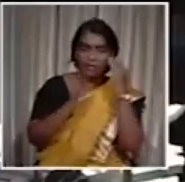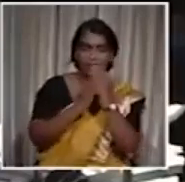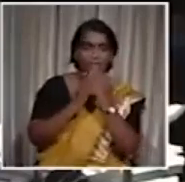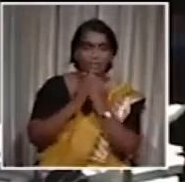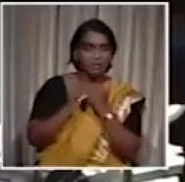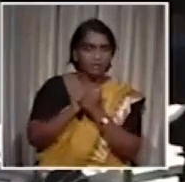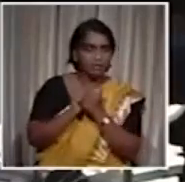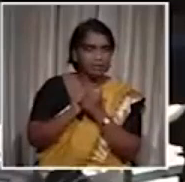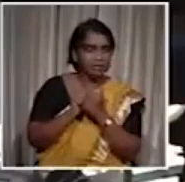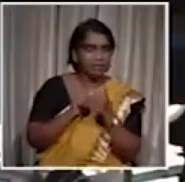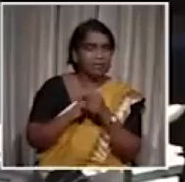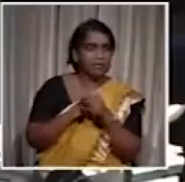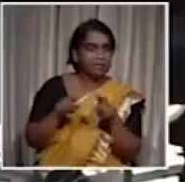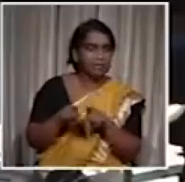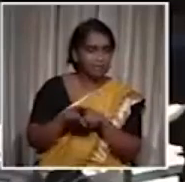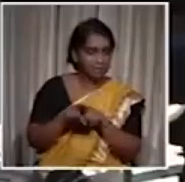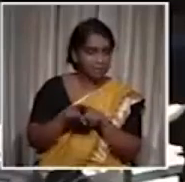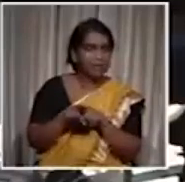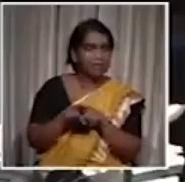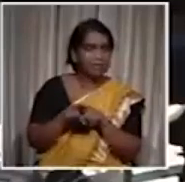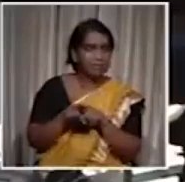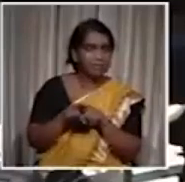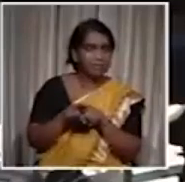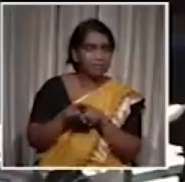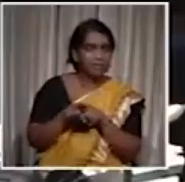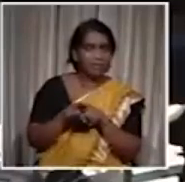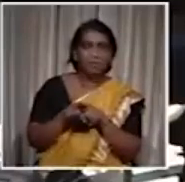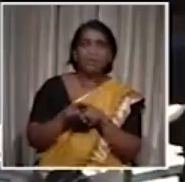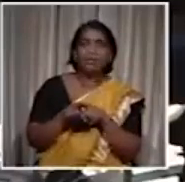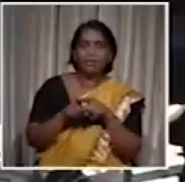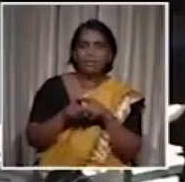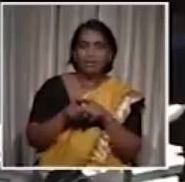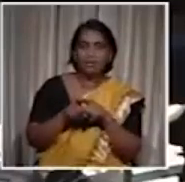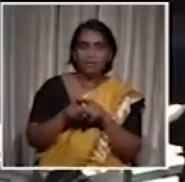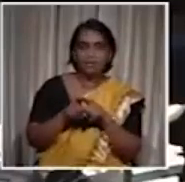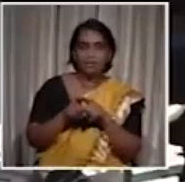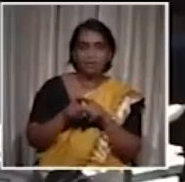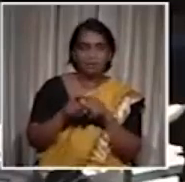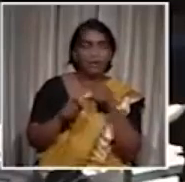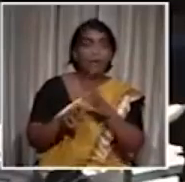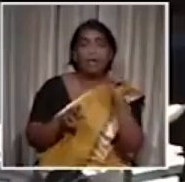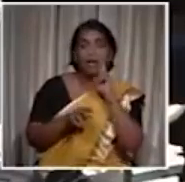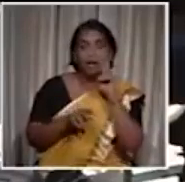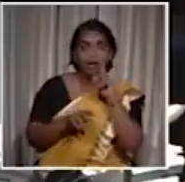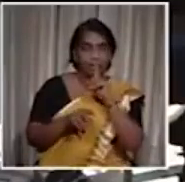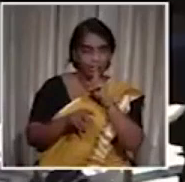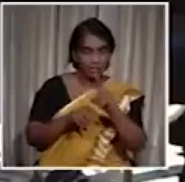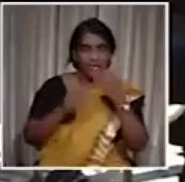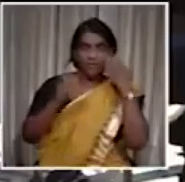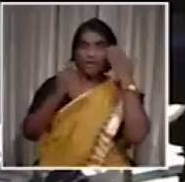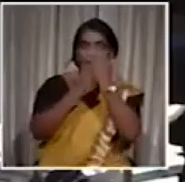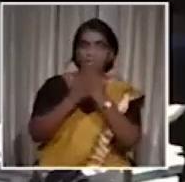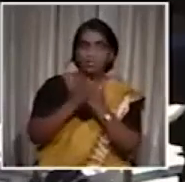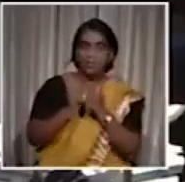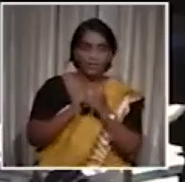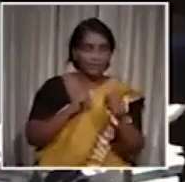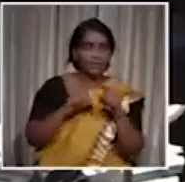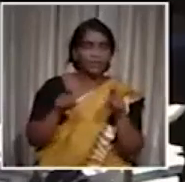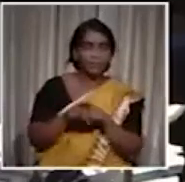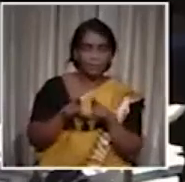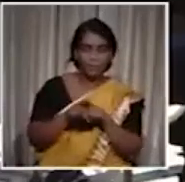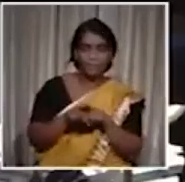වෙනකොට වාණිජ වෙළඳපොළේ ණය ගත්තා බිලියන 12 12 බිලියන 12 එහෙනම් රනිල් වික්‍රමසිංහ කියන්නේ මොකද මේ පාර්ලිමේන්තු මුලසුනේ ඉඳලා